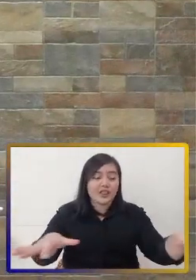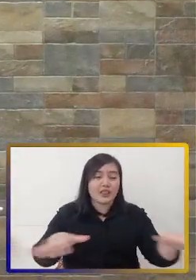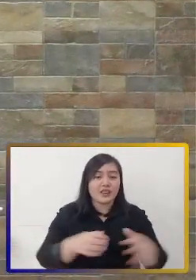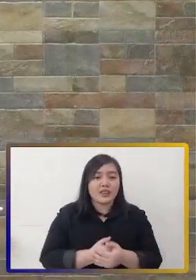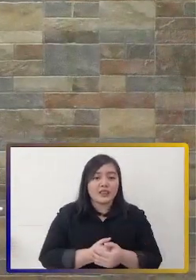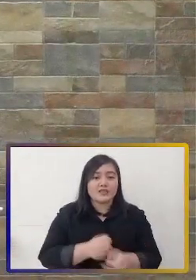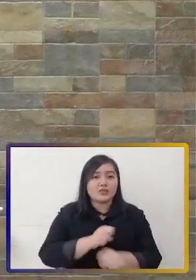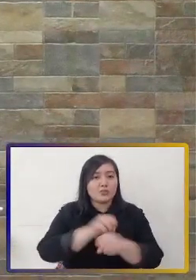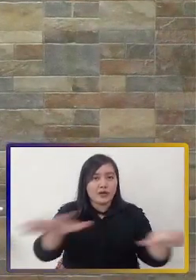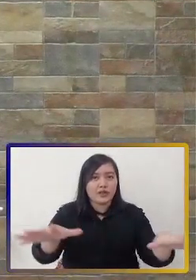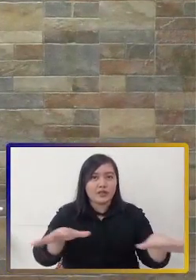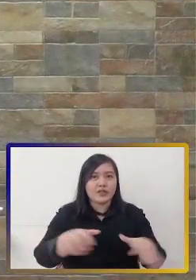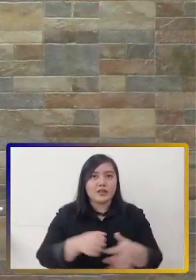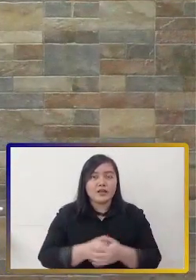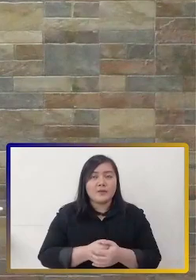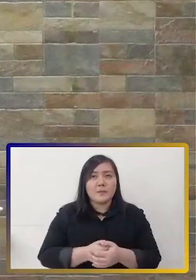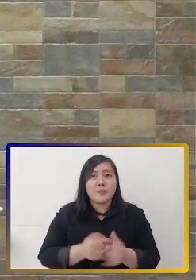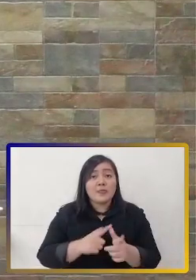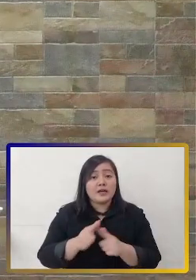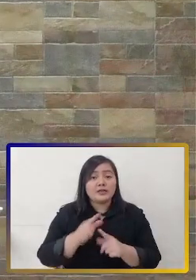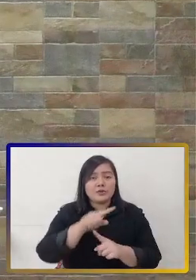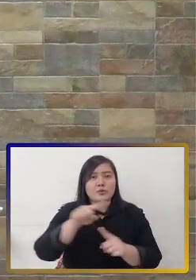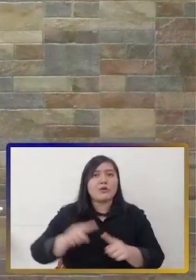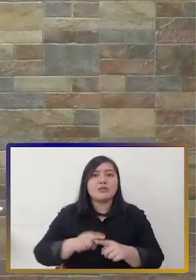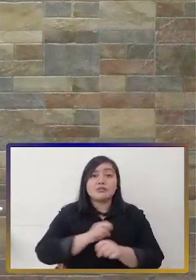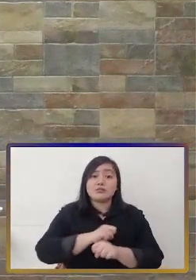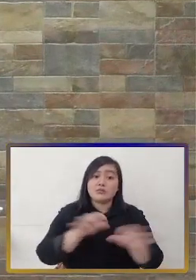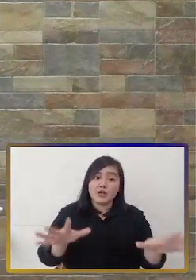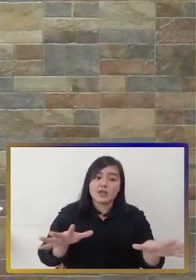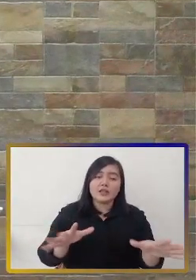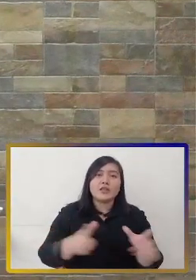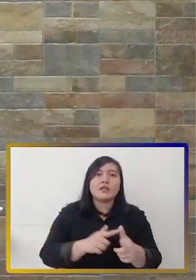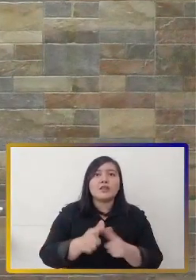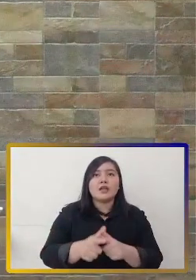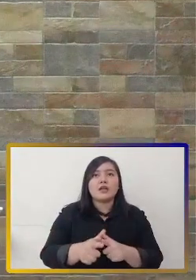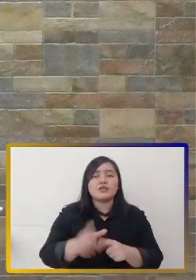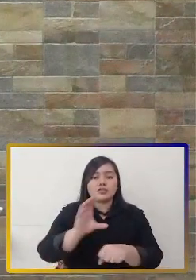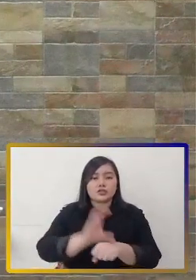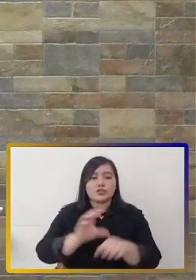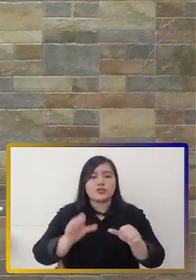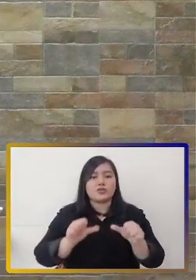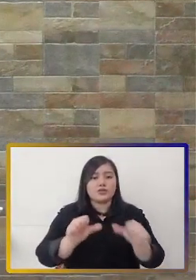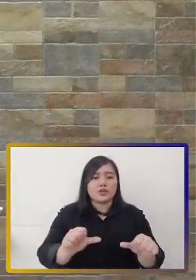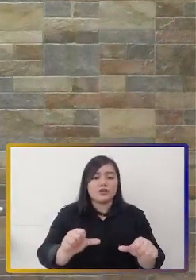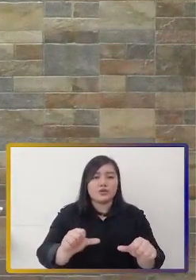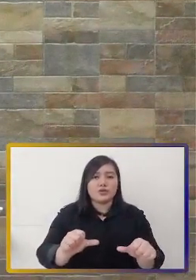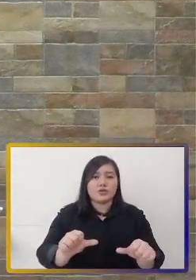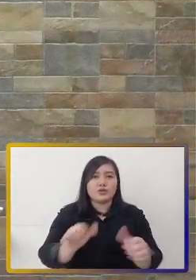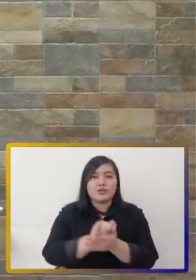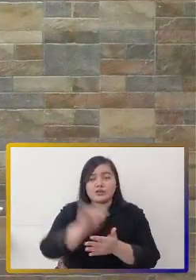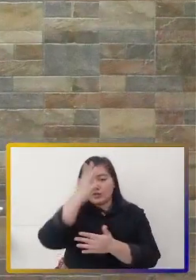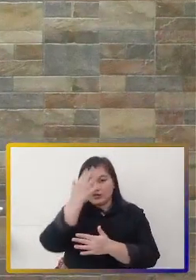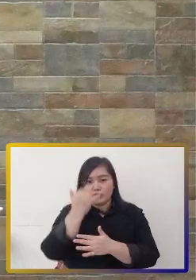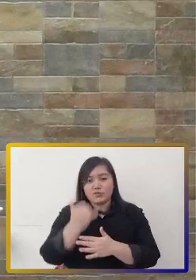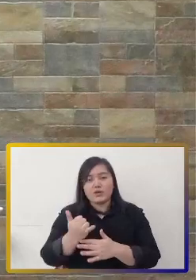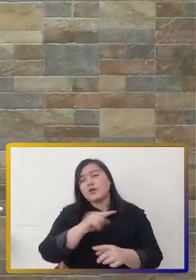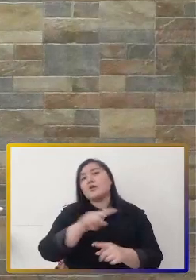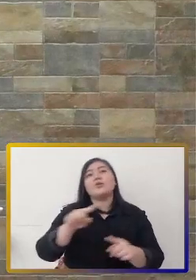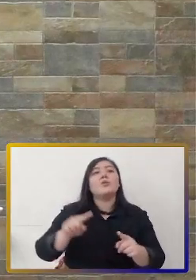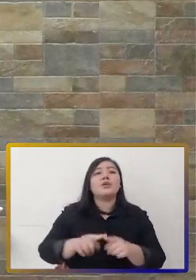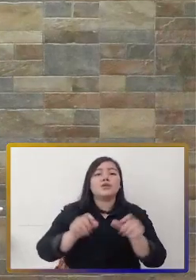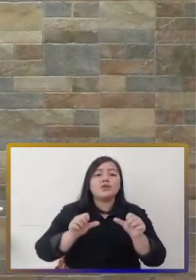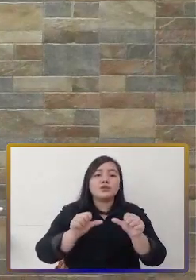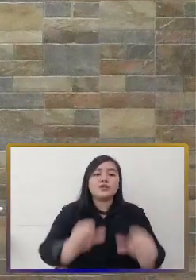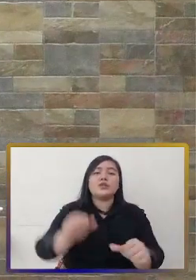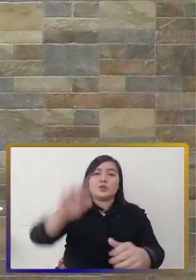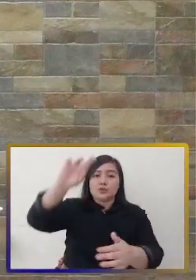ang magpapatuloy noon ay yung iglesia. Kaya nga, as habang lumalayo ang